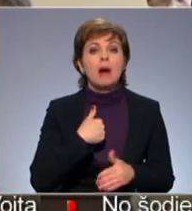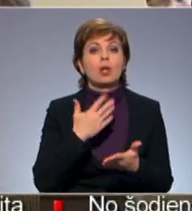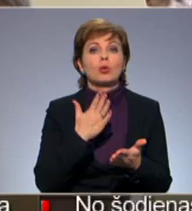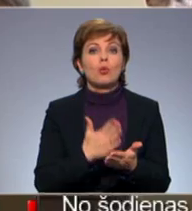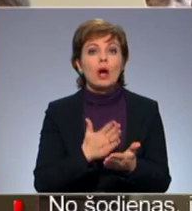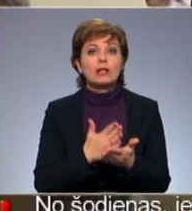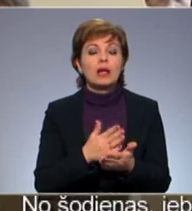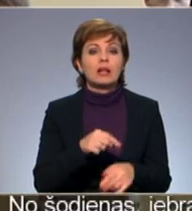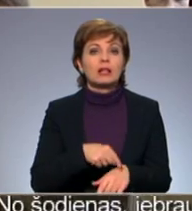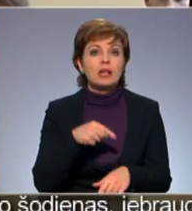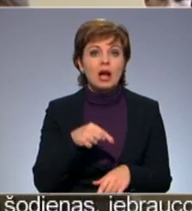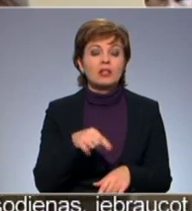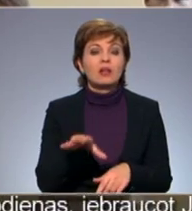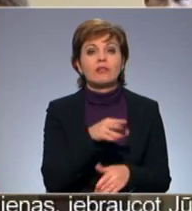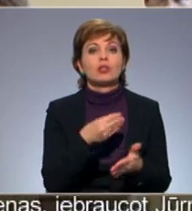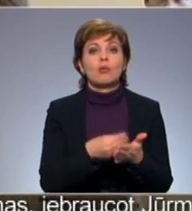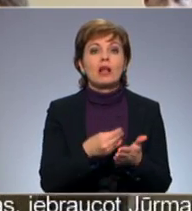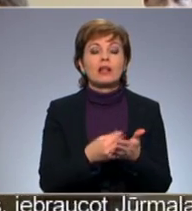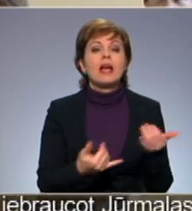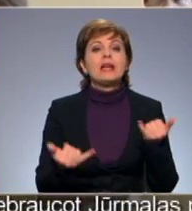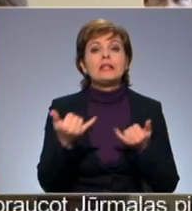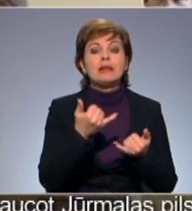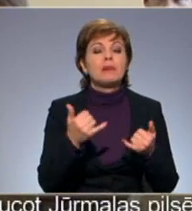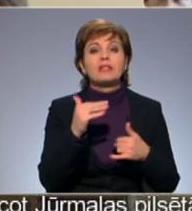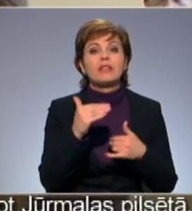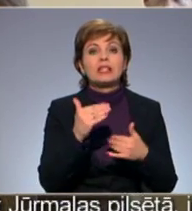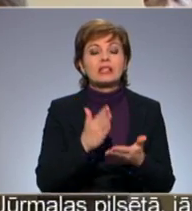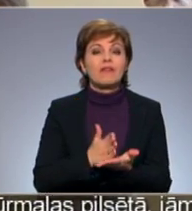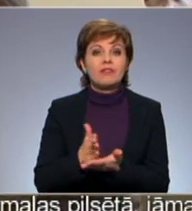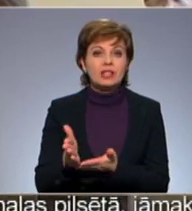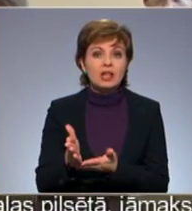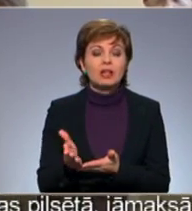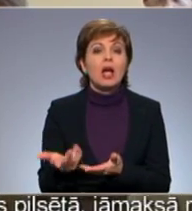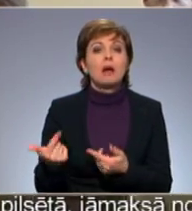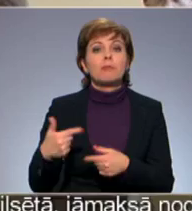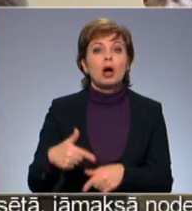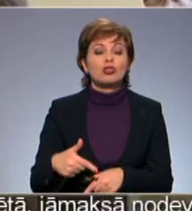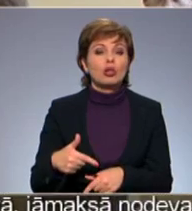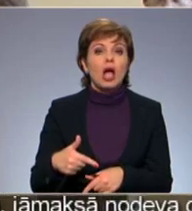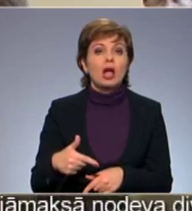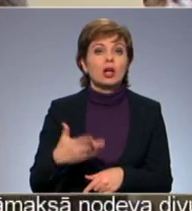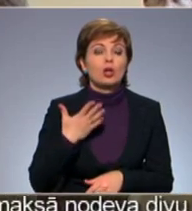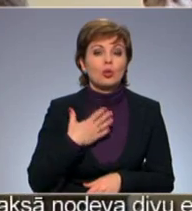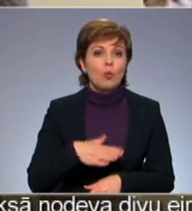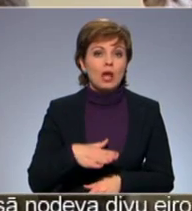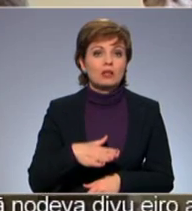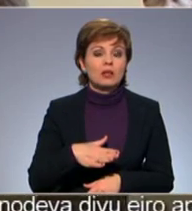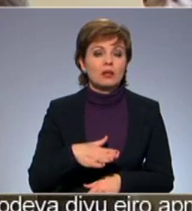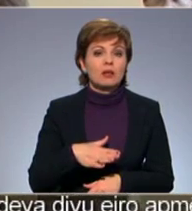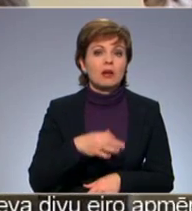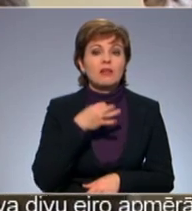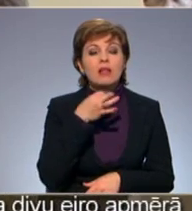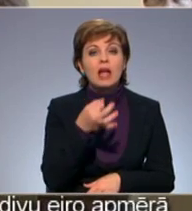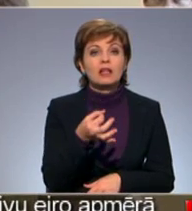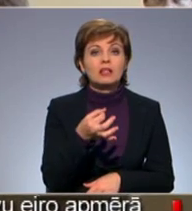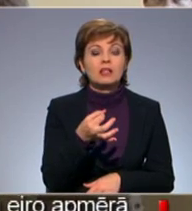noteikti liekas, ka ir ļoti noderīgi visi ķīmijas virzienu un fizikas, jo tas pašlaik ir ļoti, teiksim tā,